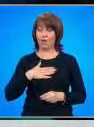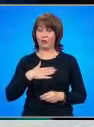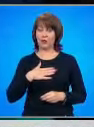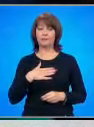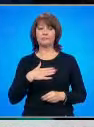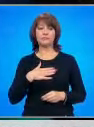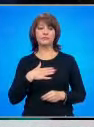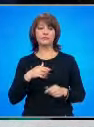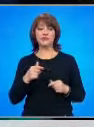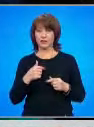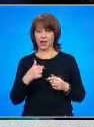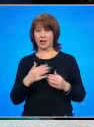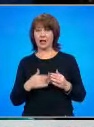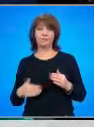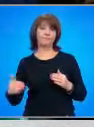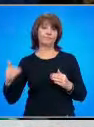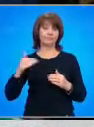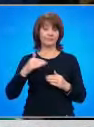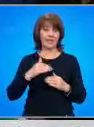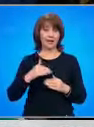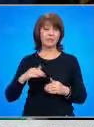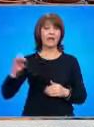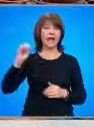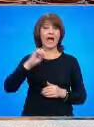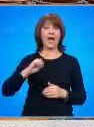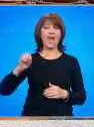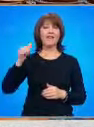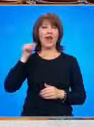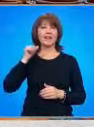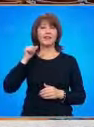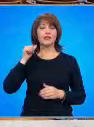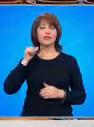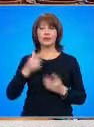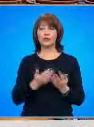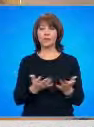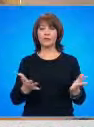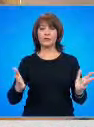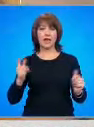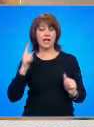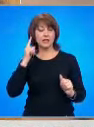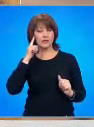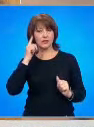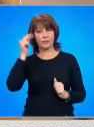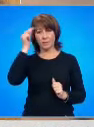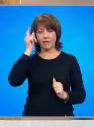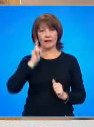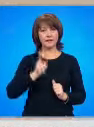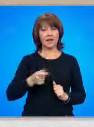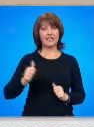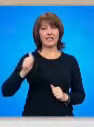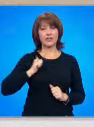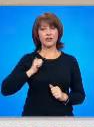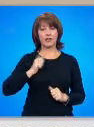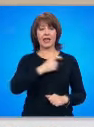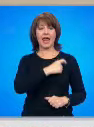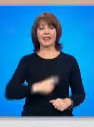че надделя евроатлантическото мнозинство. Аз считам, че България трябва да защити